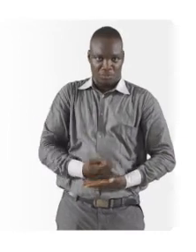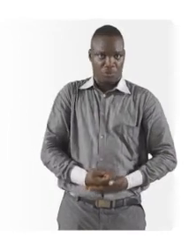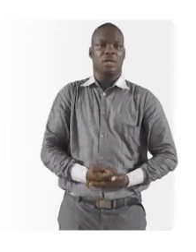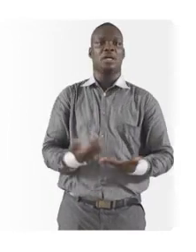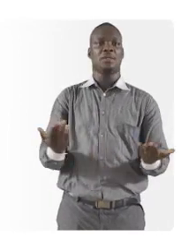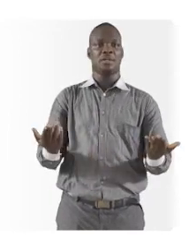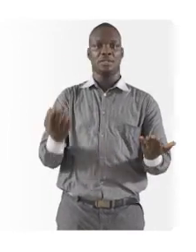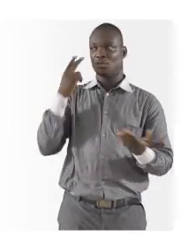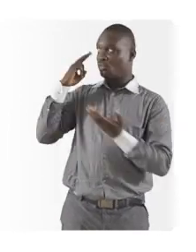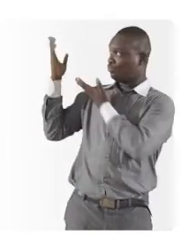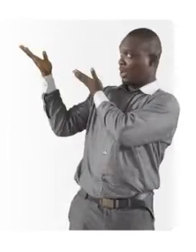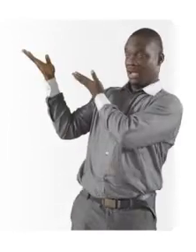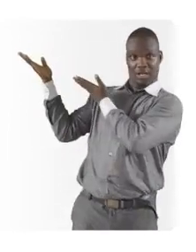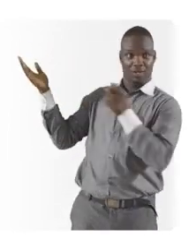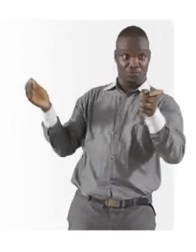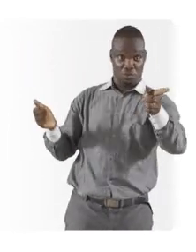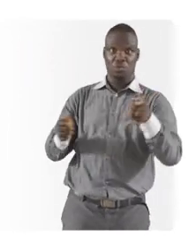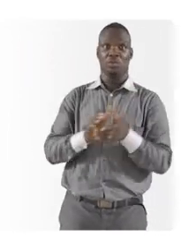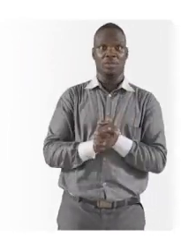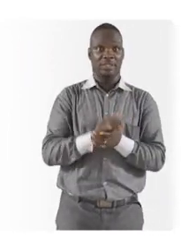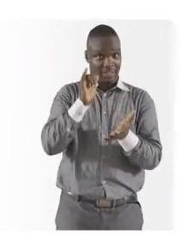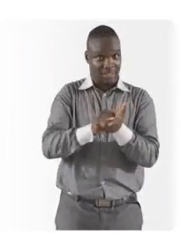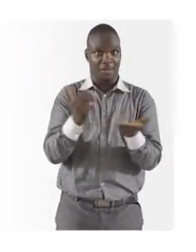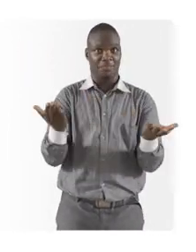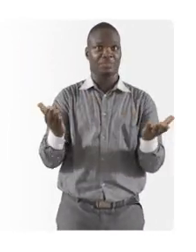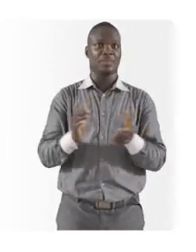Que voici, nous avons le sac